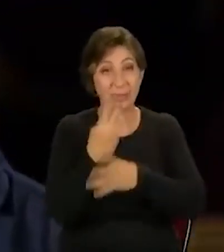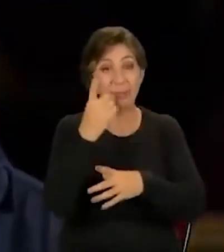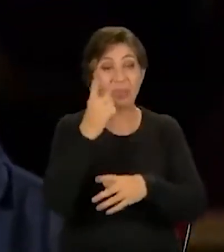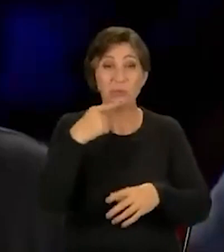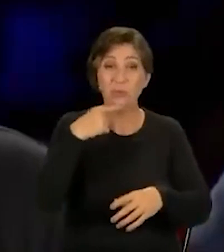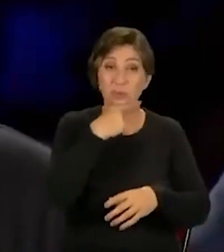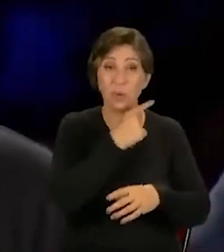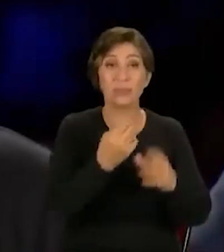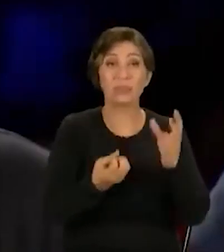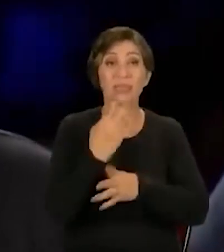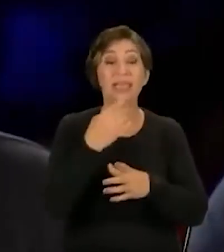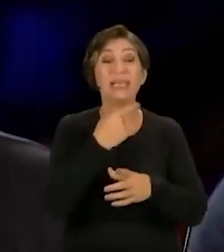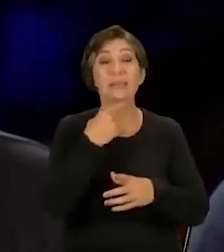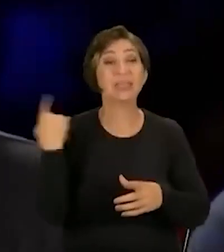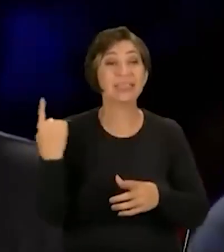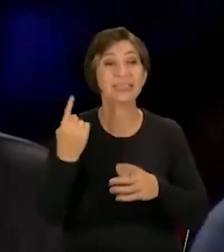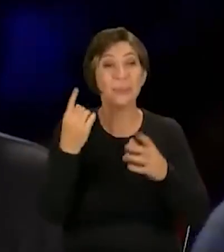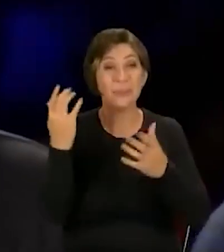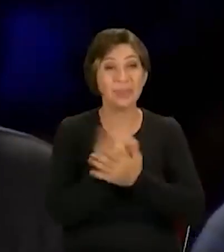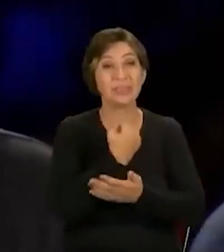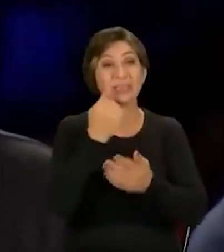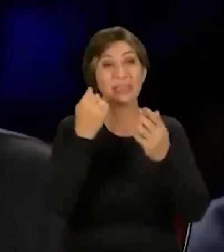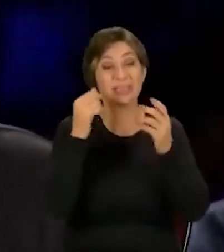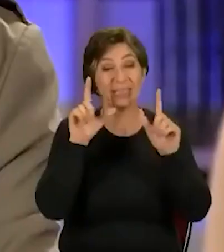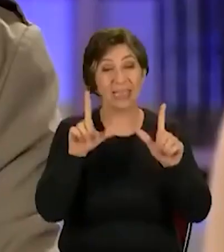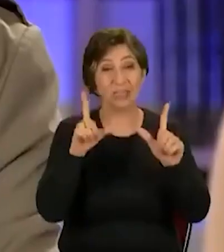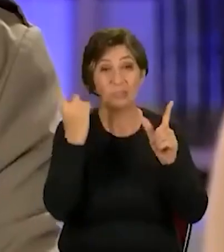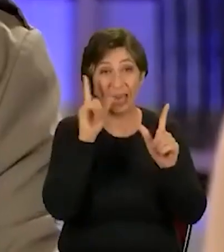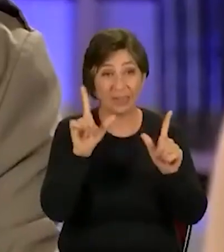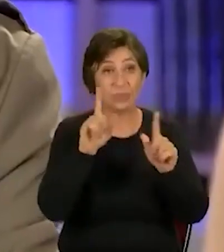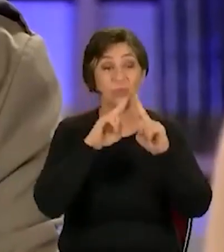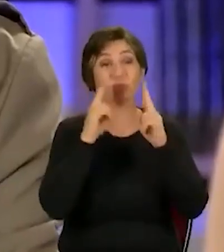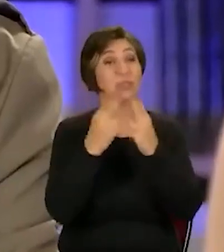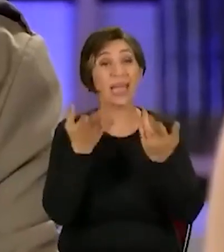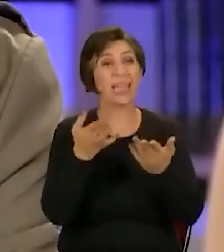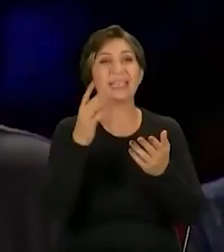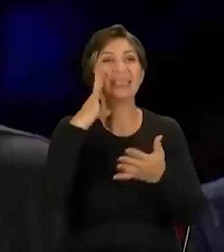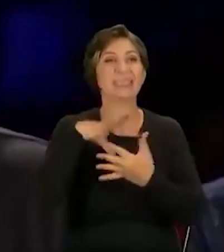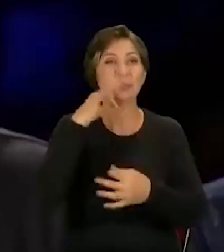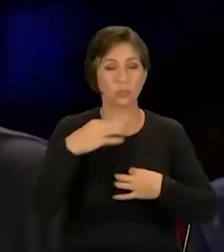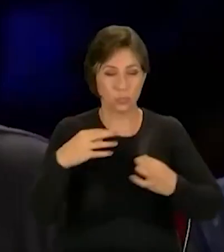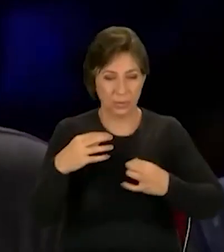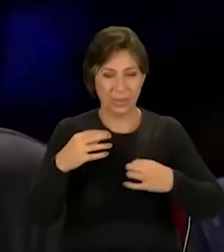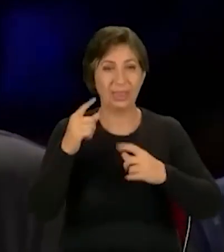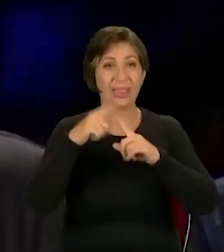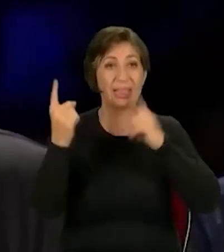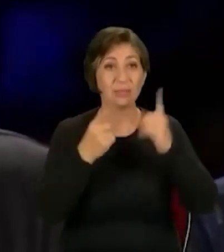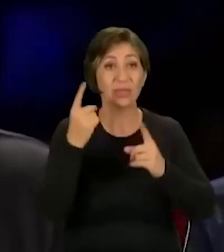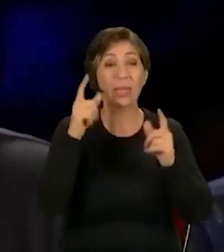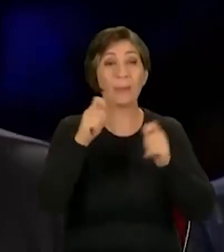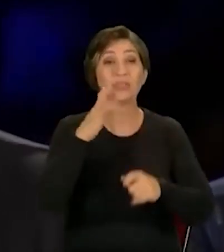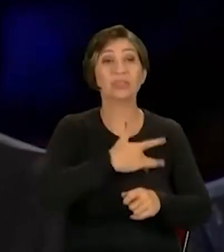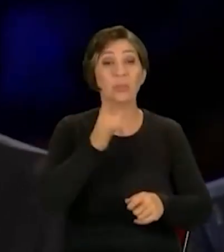tek zorlamayla ortaya çıkmış. İmkansızı becerecek bir şey gerekmiş dünyaya. Bu da insan. Şu kıyafetleri, şu teknolojileri yapan başka bir canlı yok. Karnı